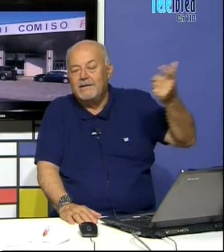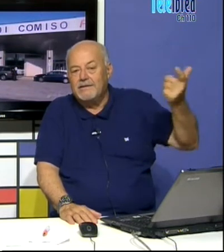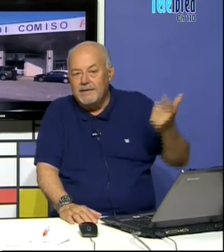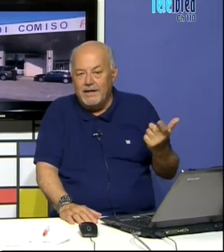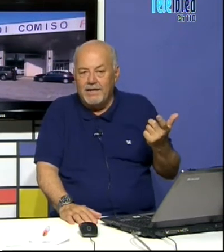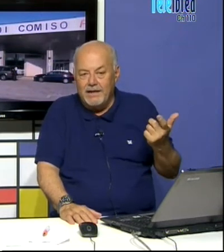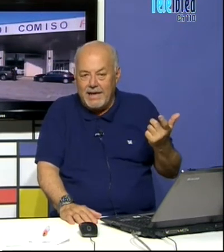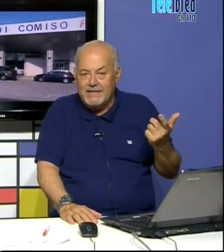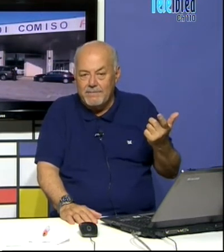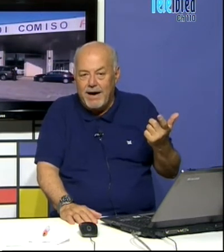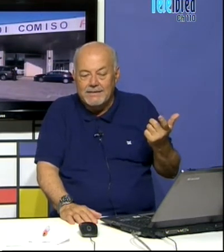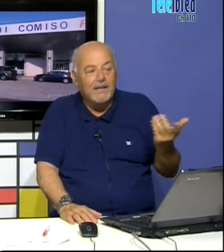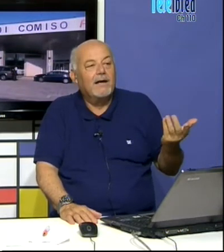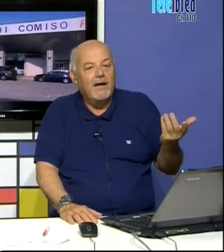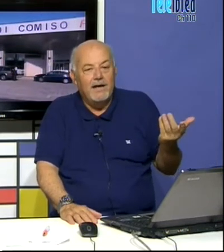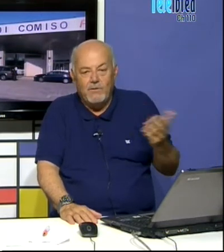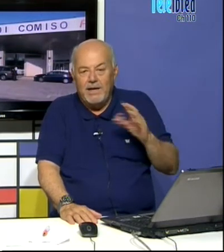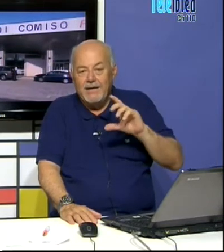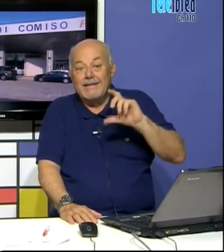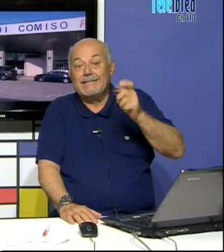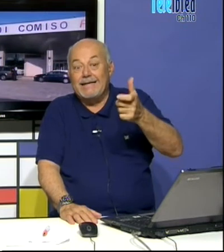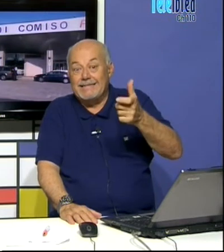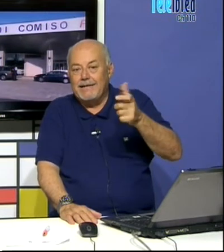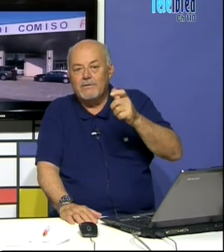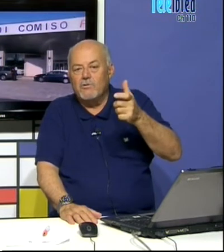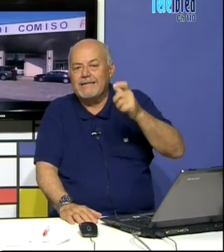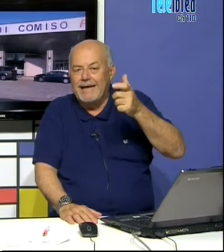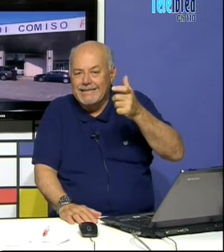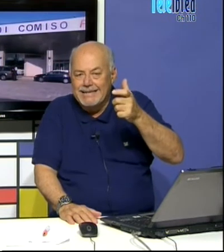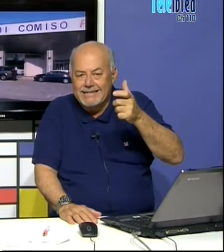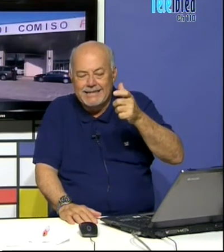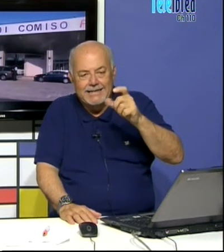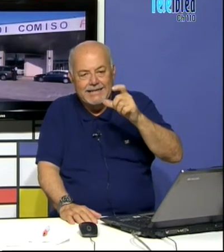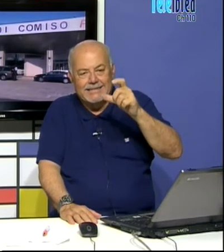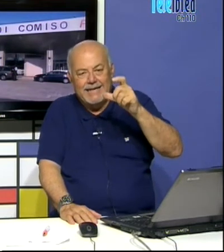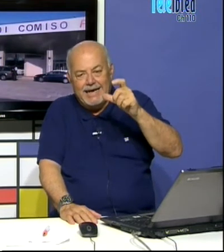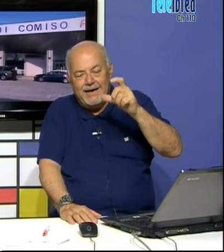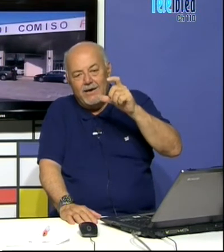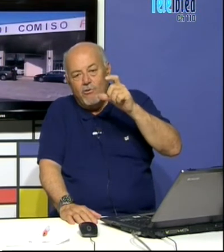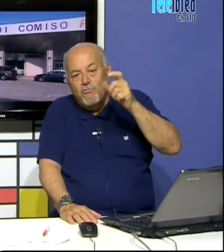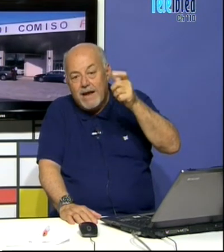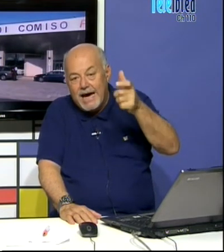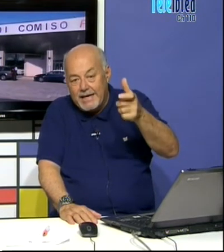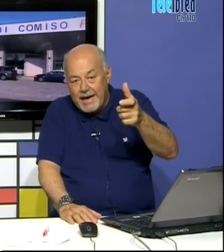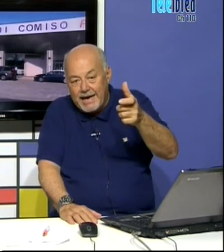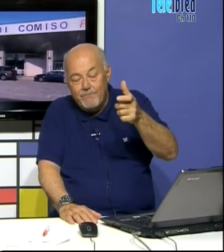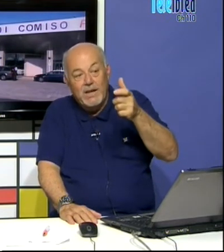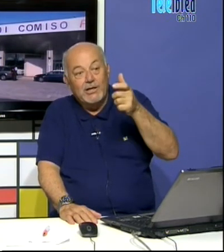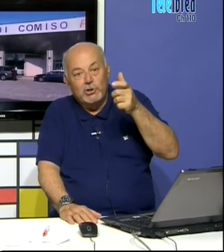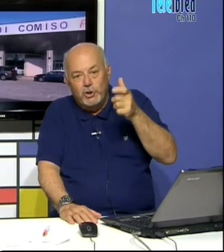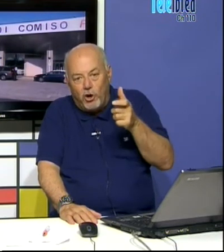l'area dell'ex base, quella ZES, cos'è la ZES? La ZES è